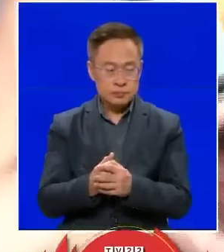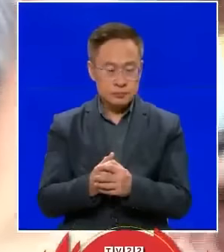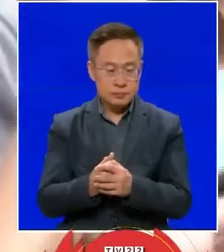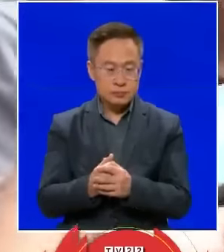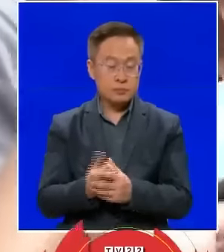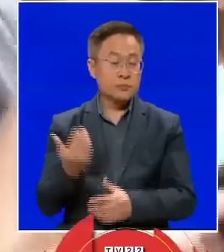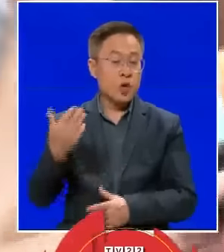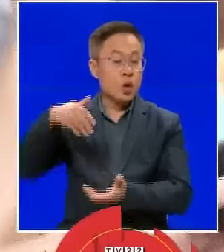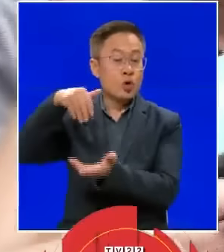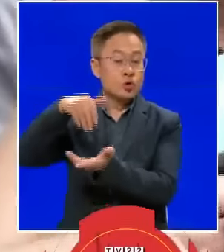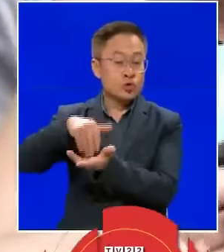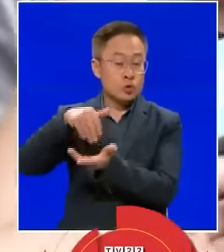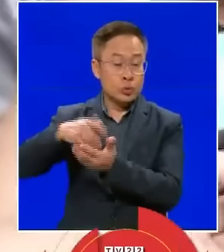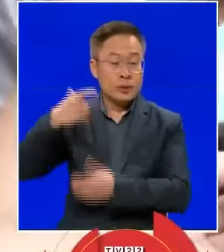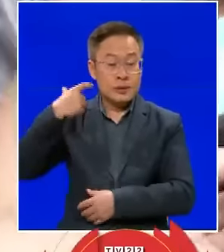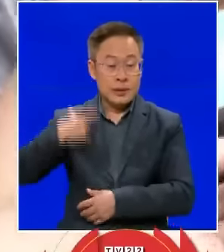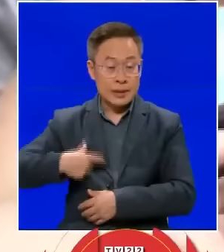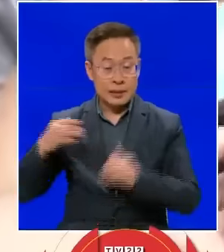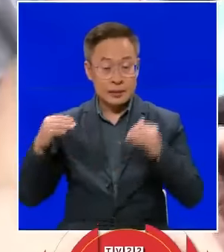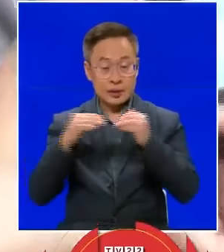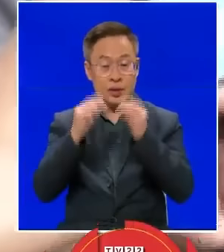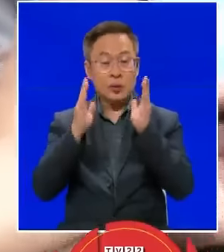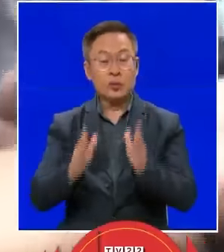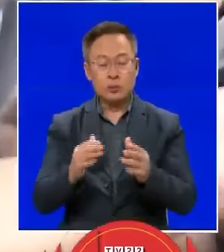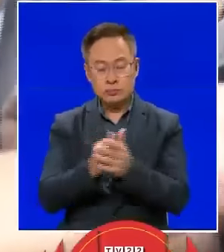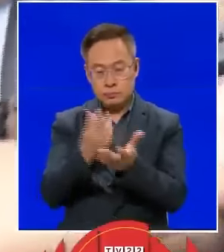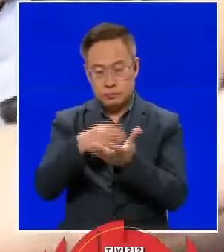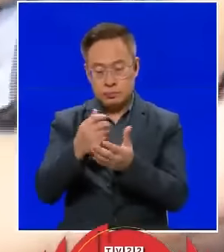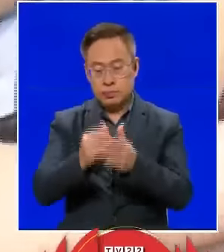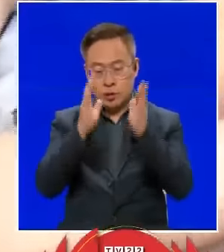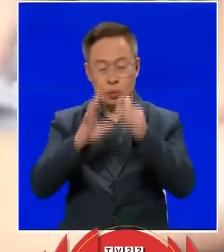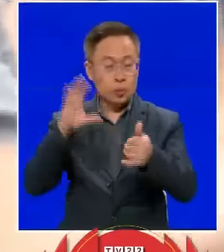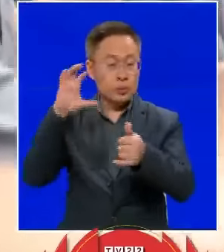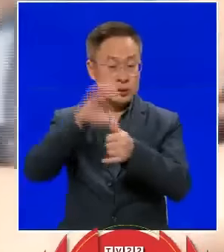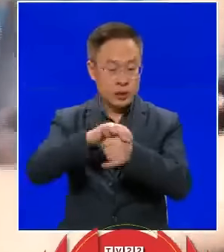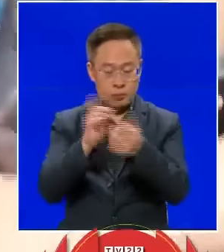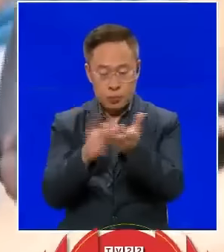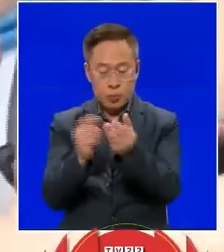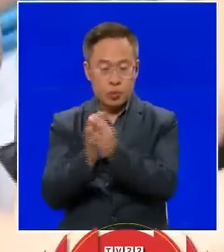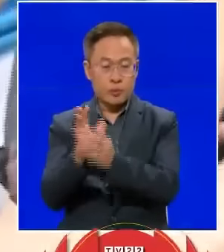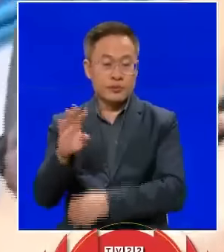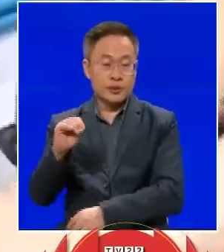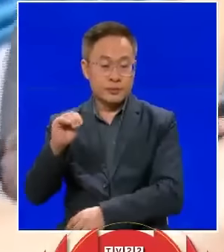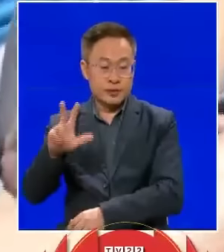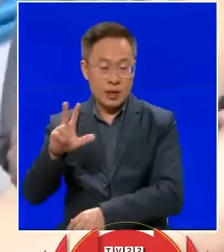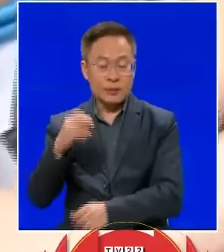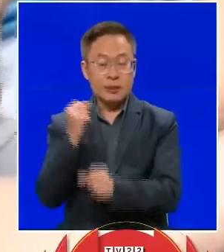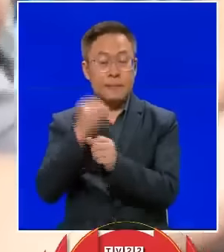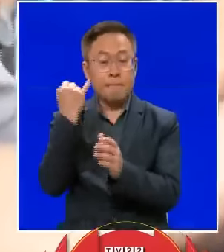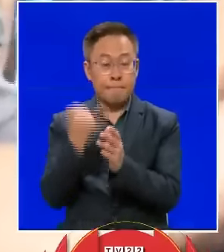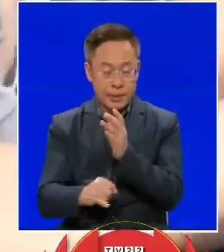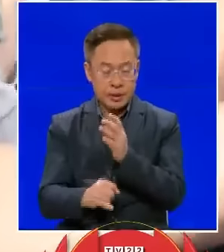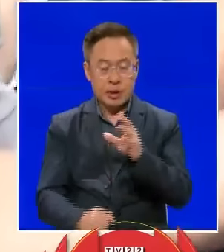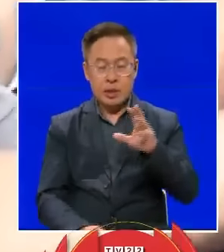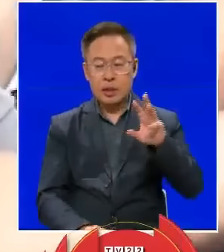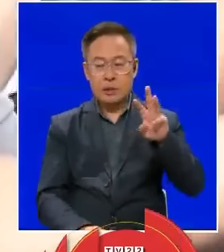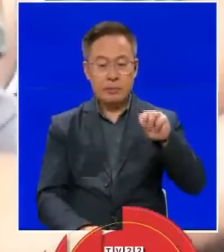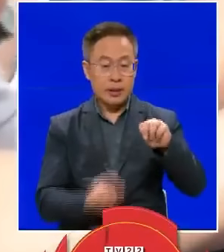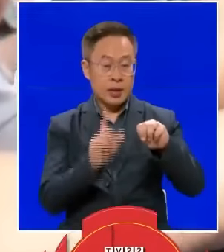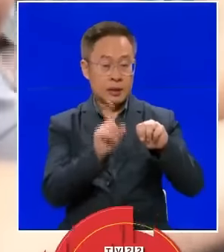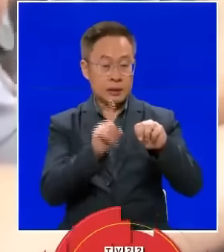ศูนย์สนายสิทธิมนุษยชนนะคะก็บอกว่ามีผู้ต้องขังทางการเมืองอีก 43คนซึ่งอยู่ในมาตรา 112 -25คน